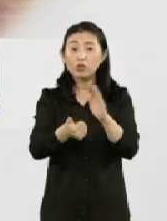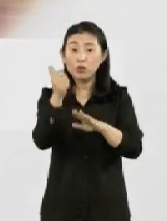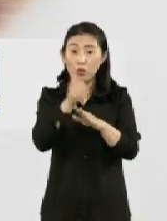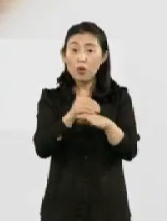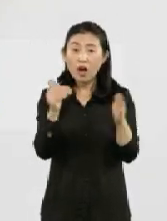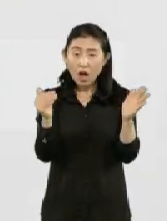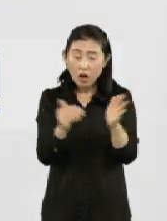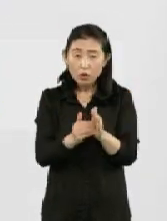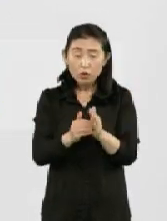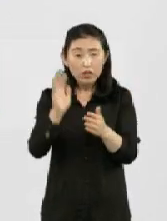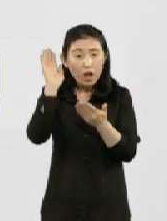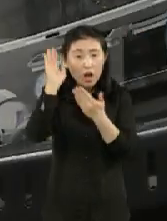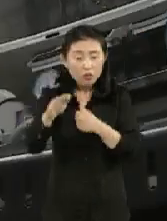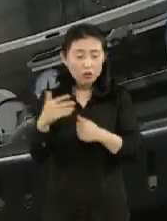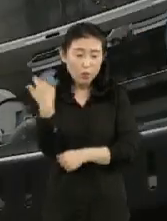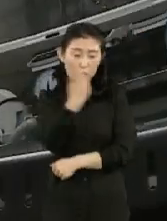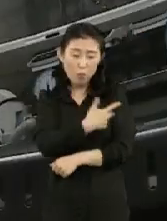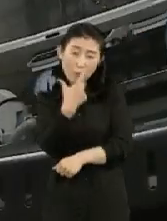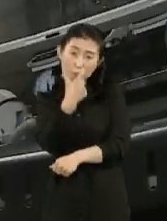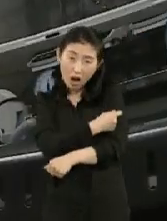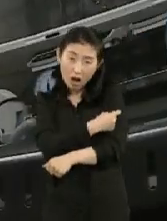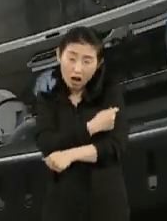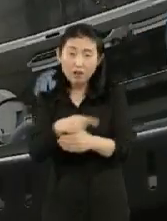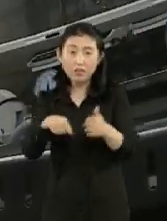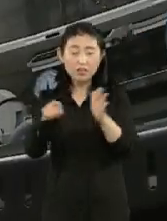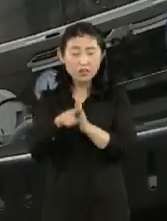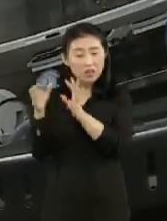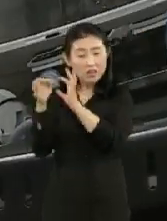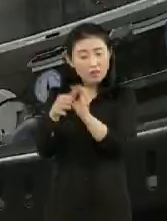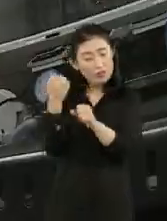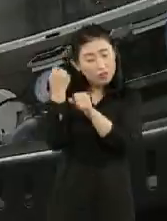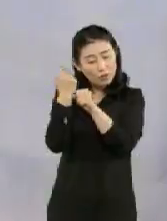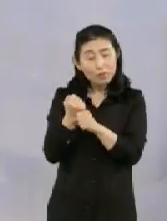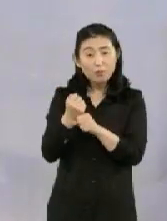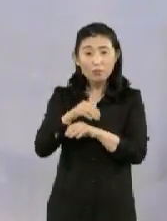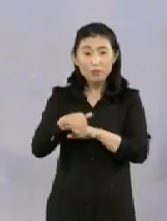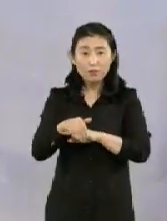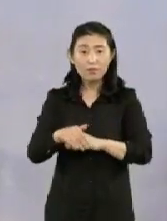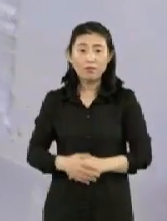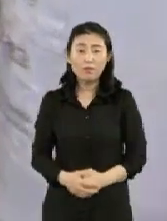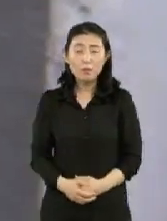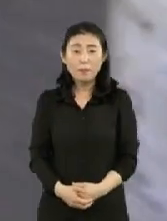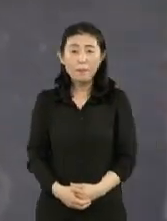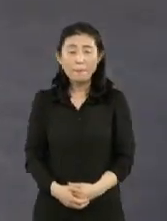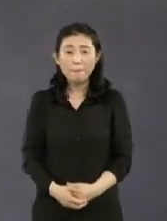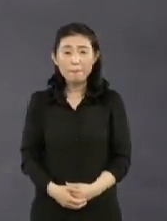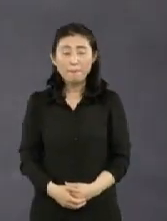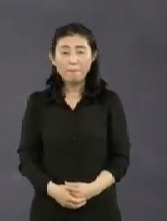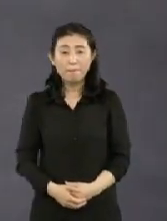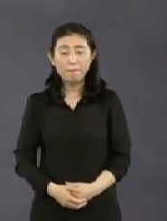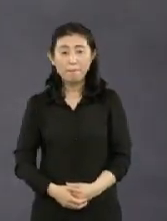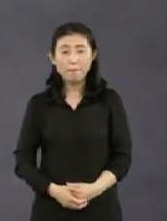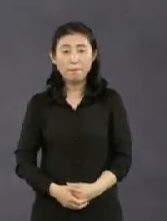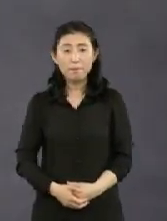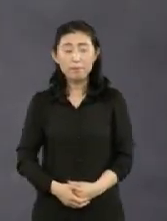인체 백신으로 범위를 넓히기 위한 후속 연구를 진행하기로 했습니다. TJB 김진호입니다.